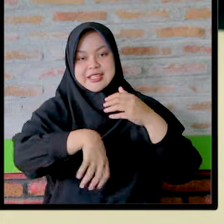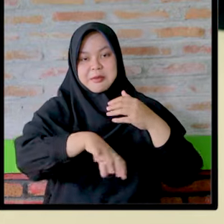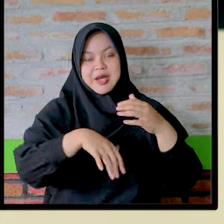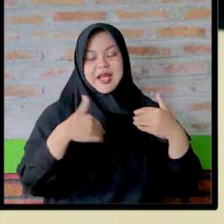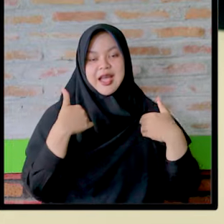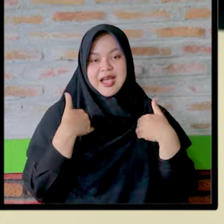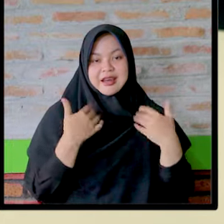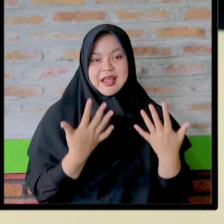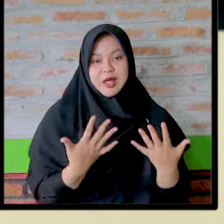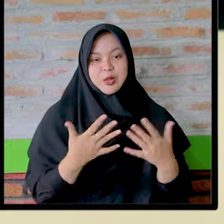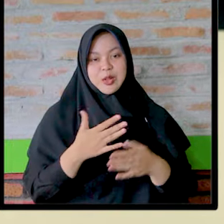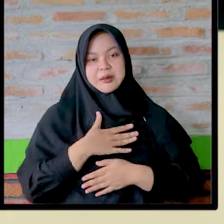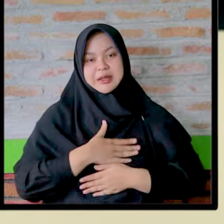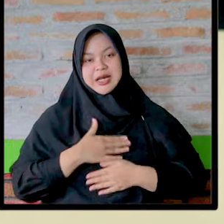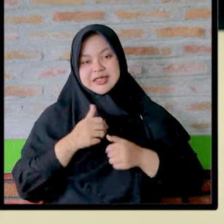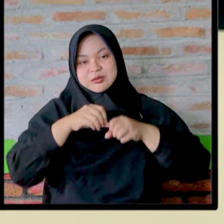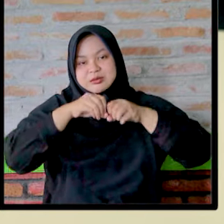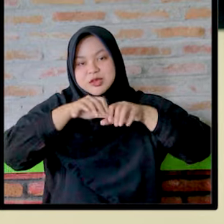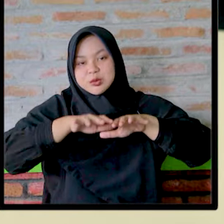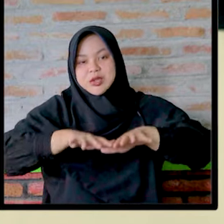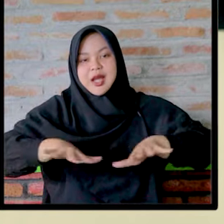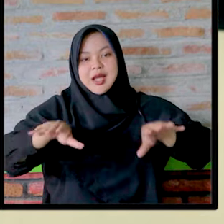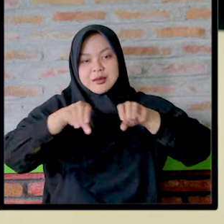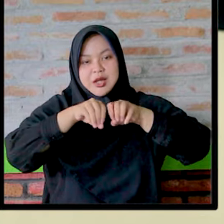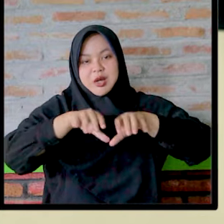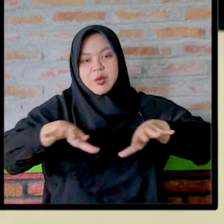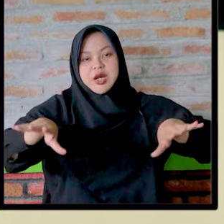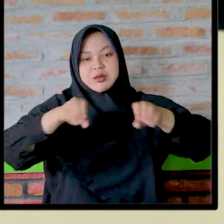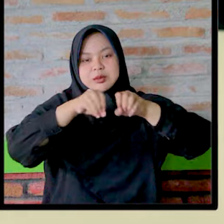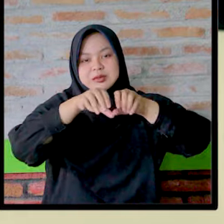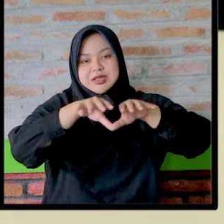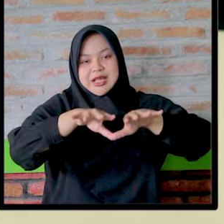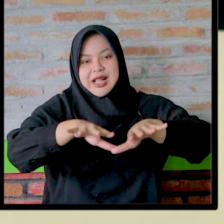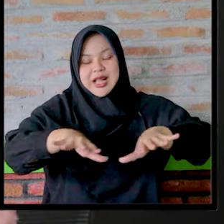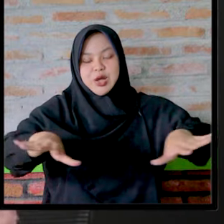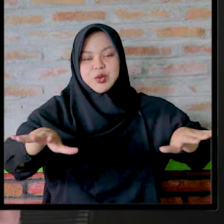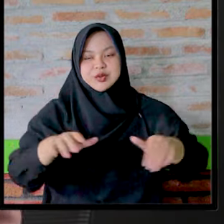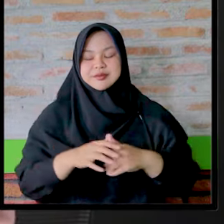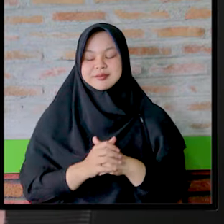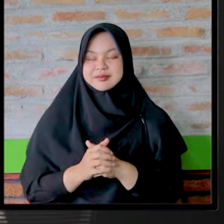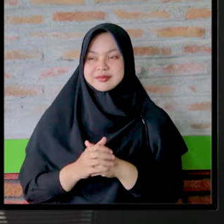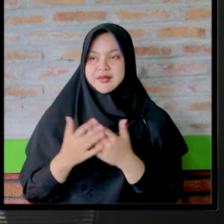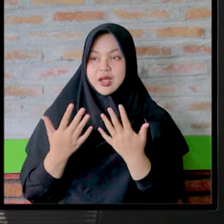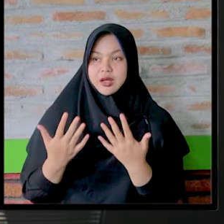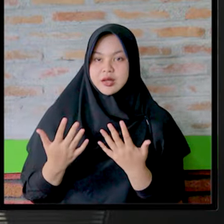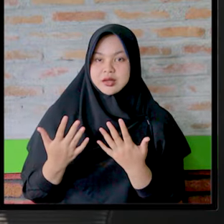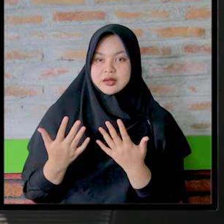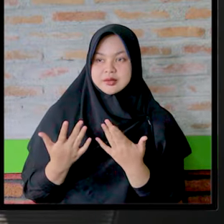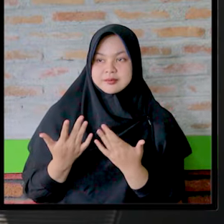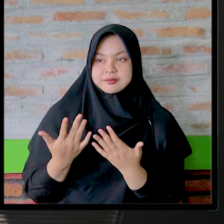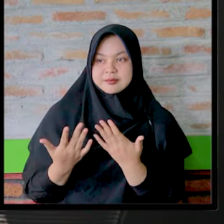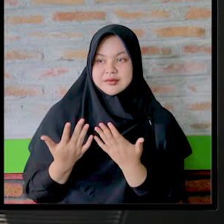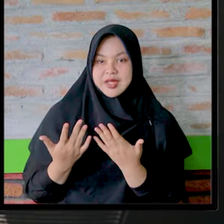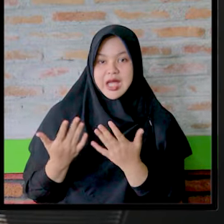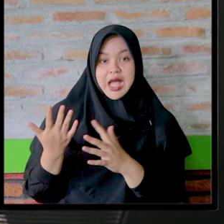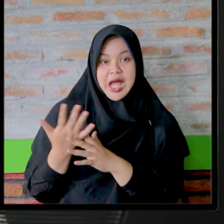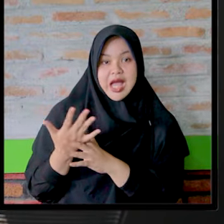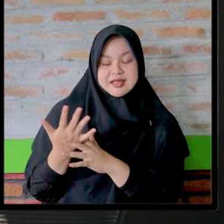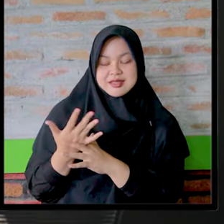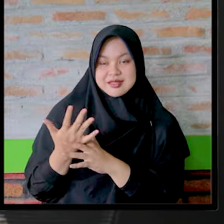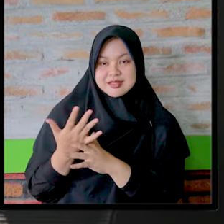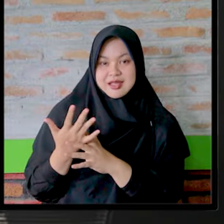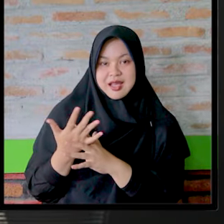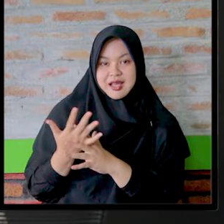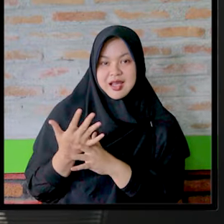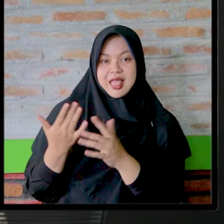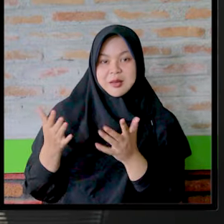enak mengkampanyekannya lebih menyeluruh gitu dan untuk apa ee aksesnya begitu juga lebih